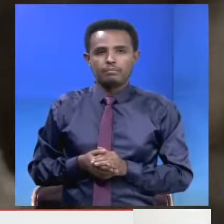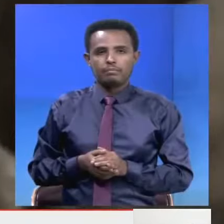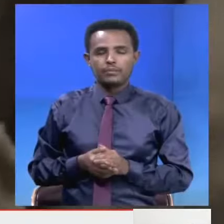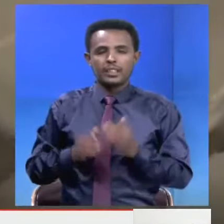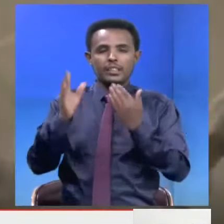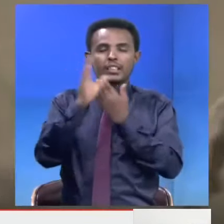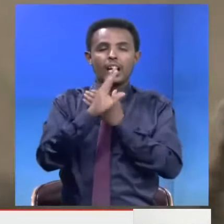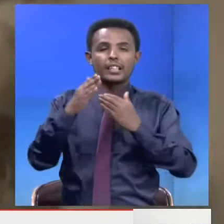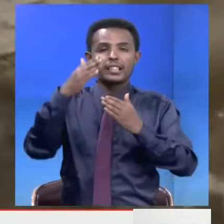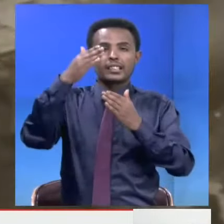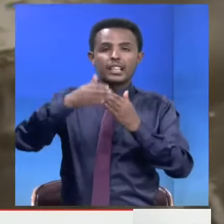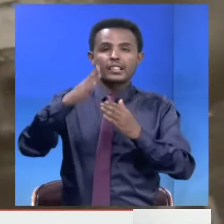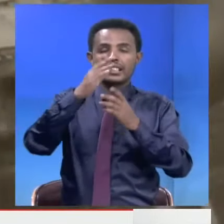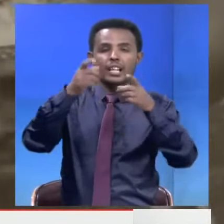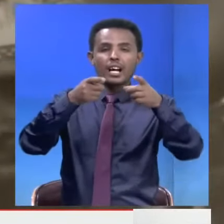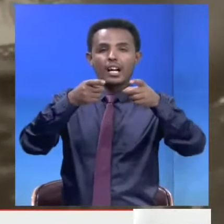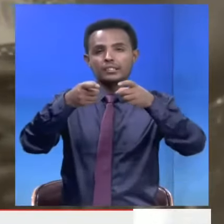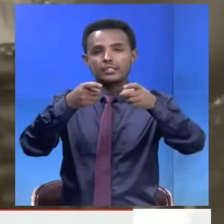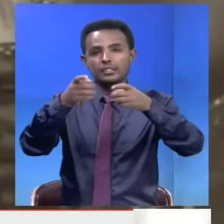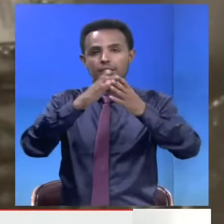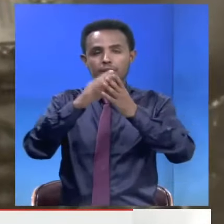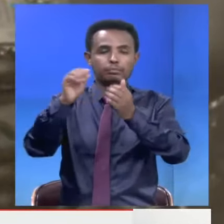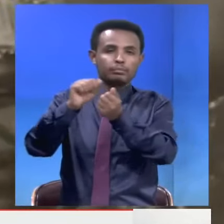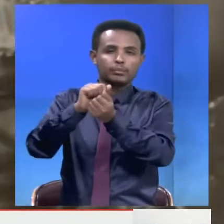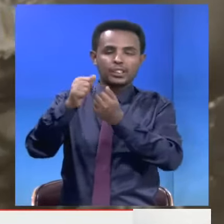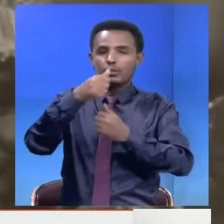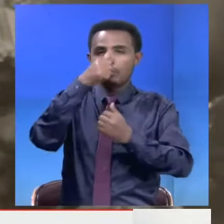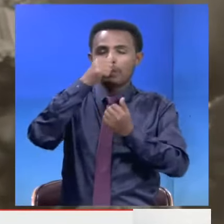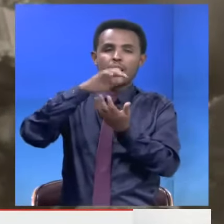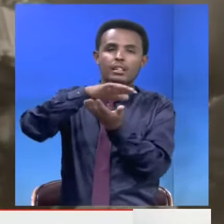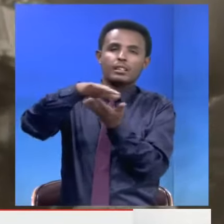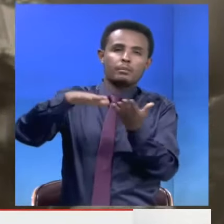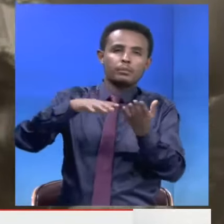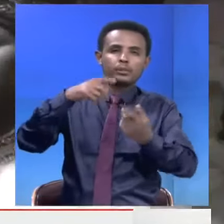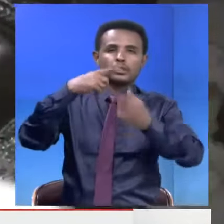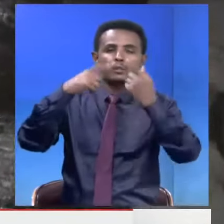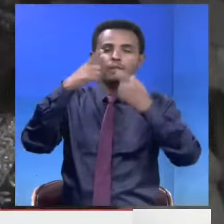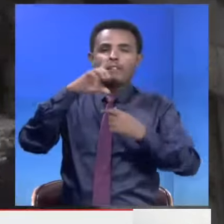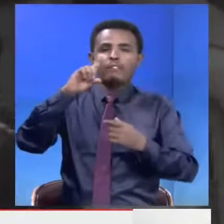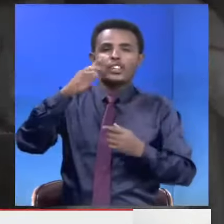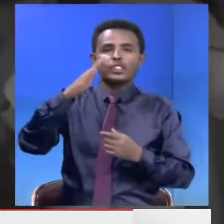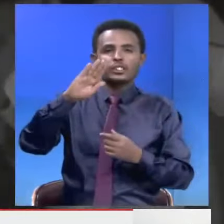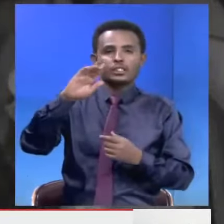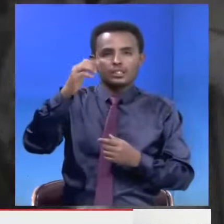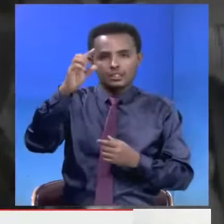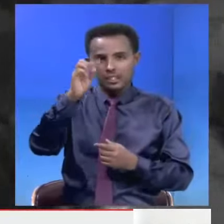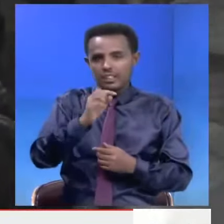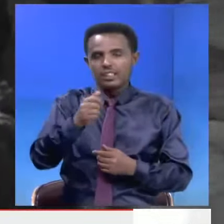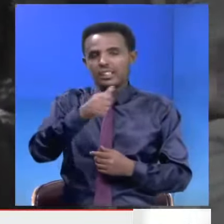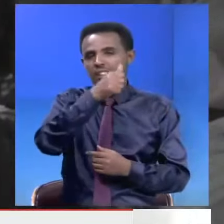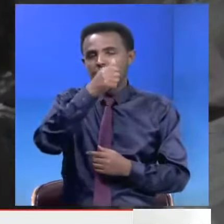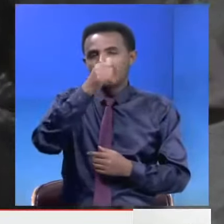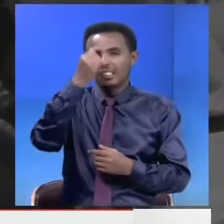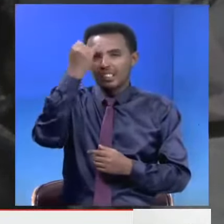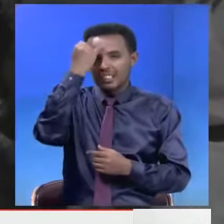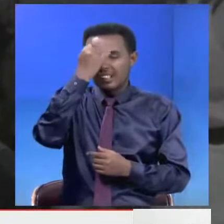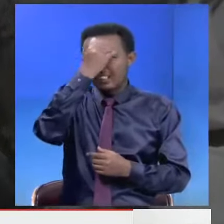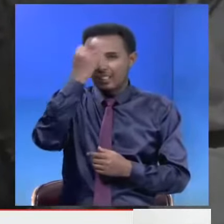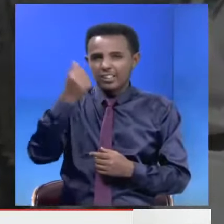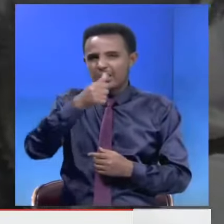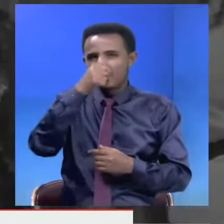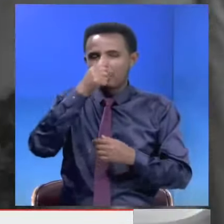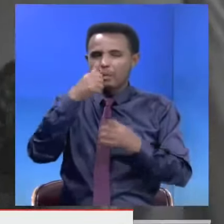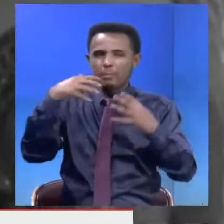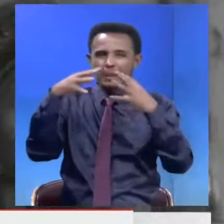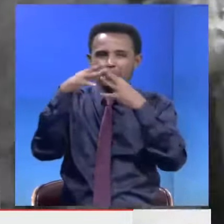የሀገር ግዛትና አንድነትን በመሻር ኢትዮጵያን ለመውረር የመጣው ፋሽስት ጣሊያን የከፈተውን ጦርነት ኢትዮጵያውያን በተባበረ ክንድ